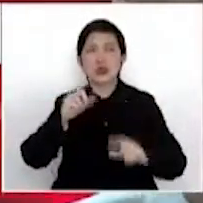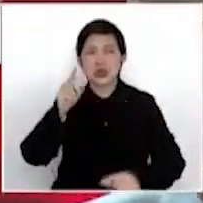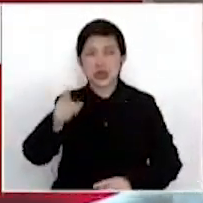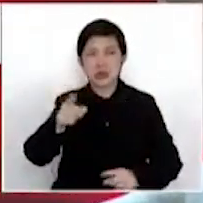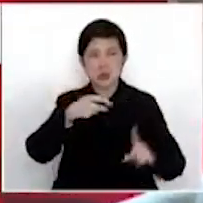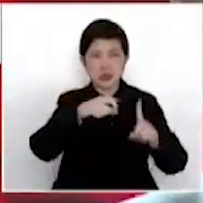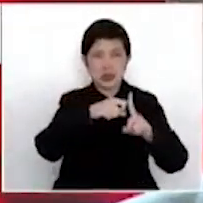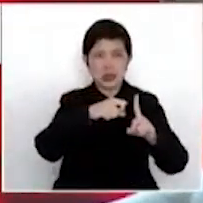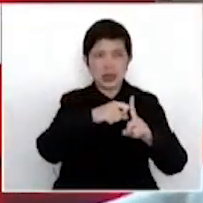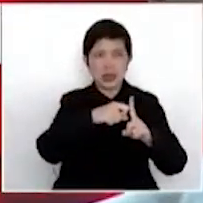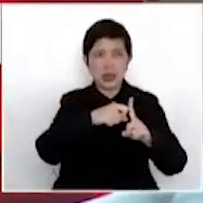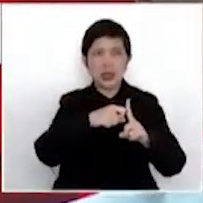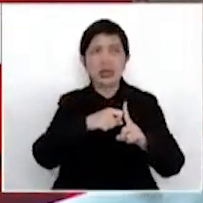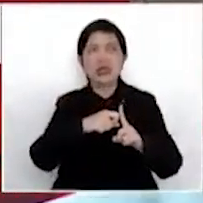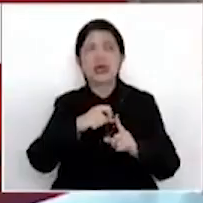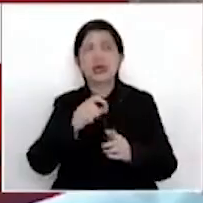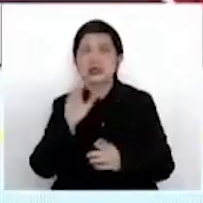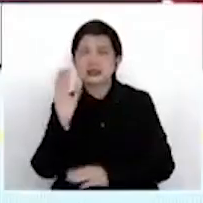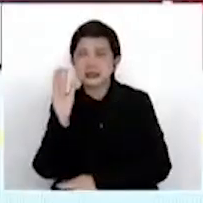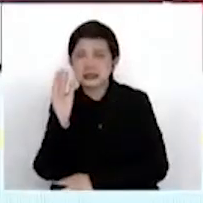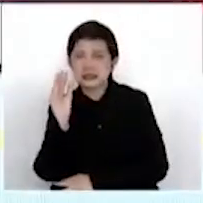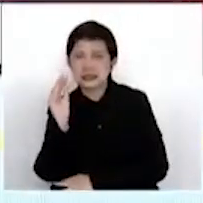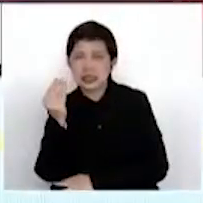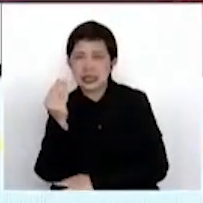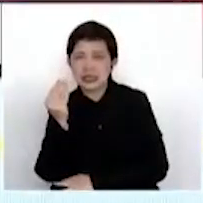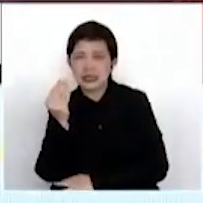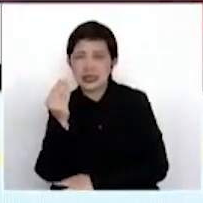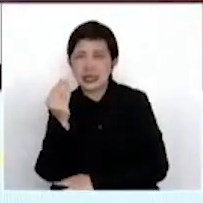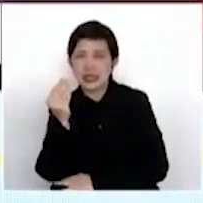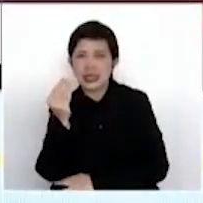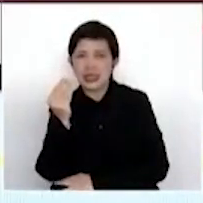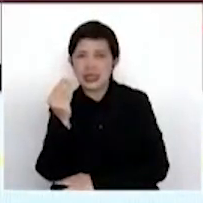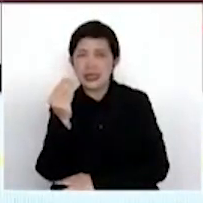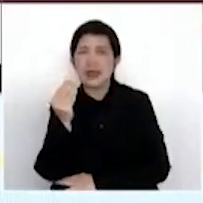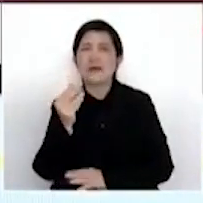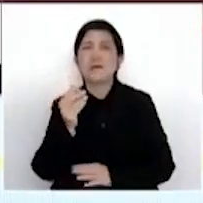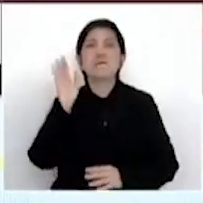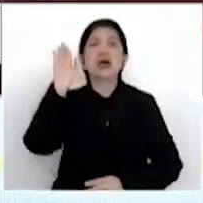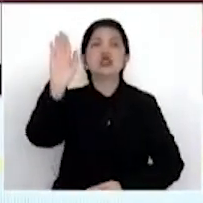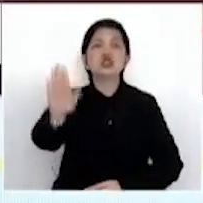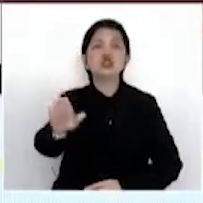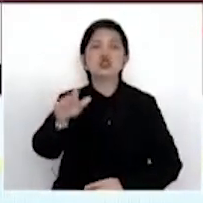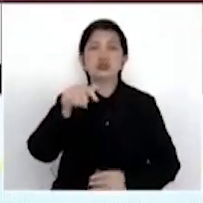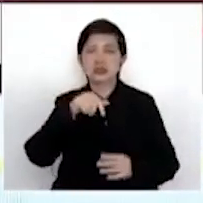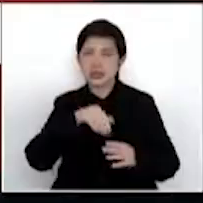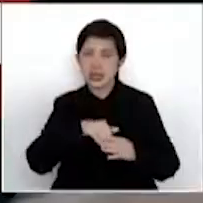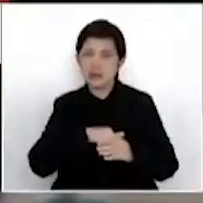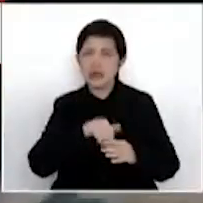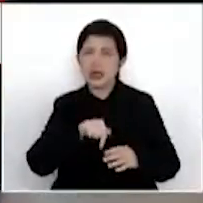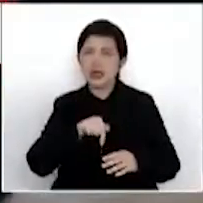dari Jakarta muya maju jadi kartu Kamu adalah Kartu Jakarta maju di dalamnya minimal ada